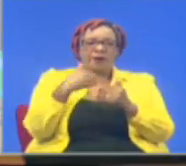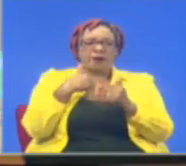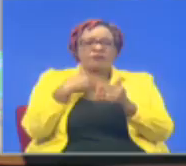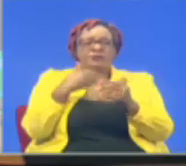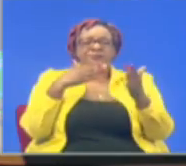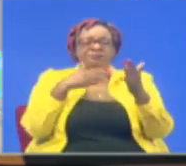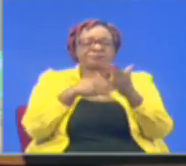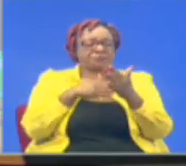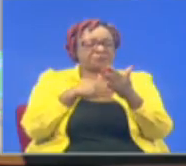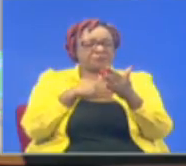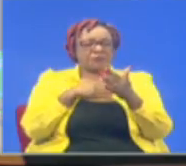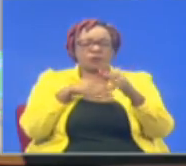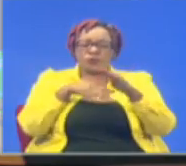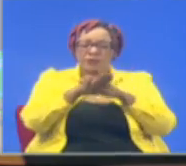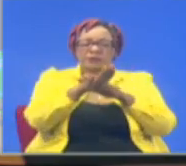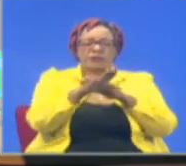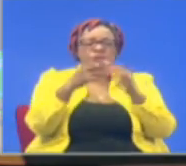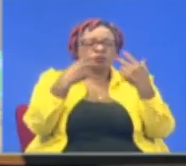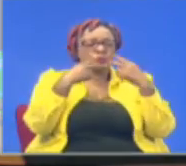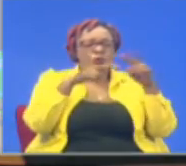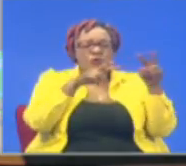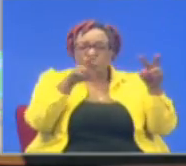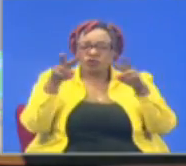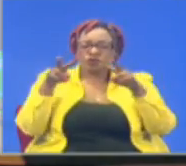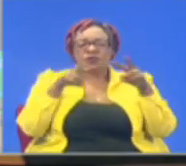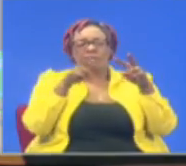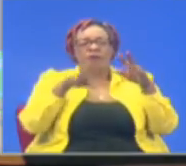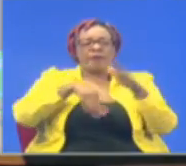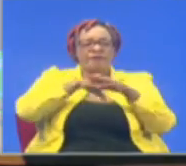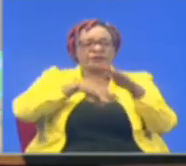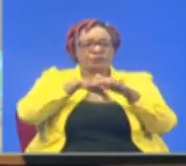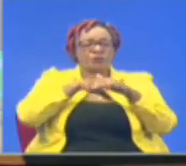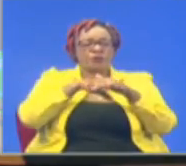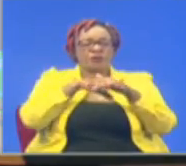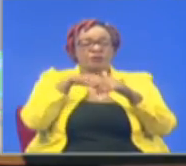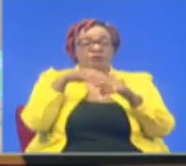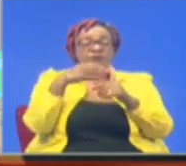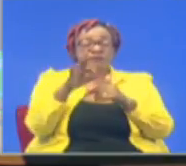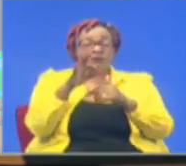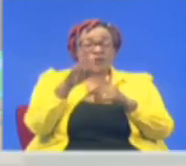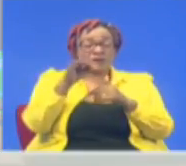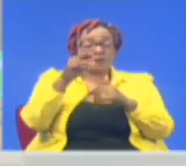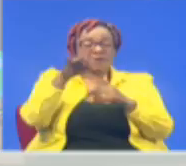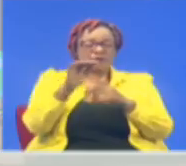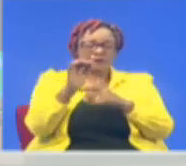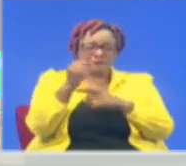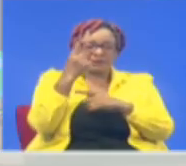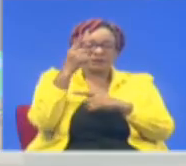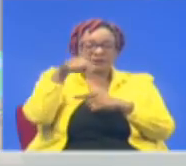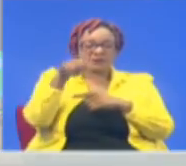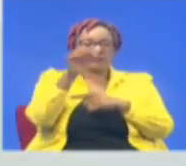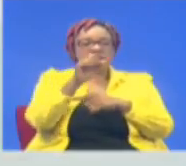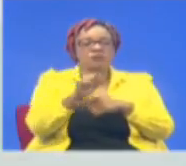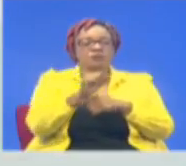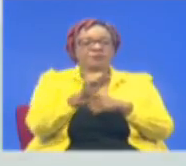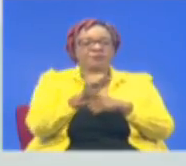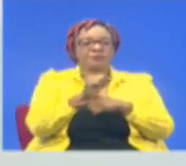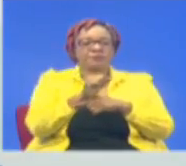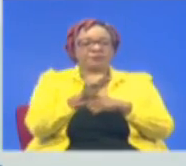uwanjani Kasarani kutizama moja kwa moja mtanangi wa mashemeji tena wa kwanza msimu huu.